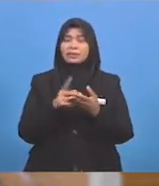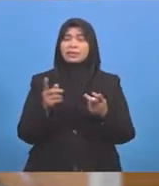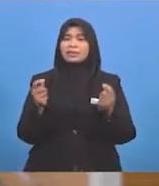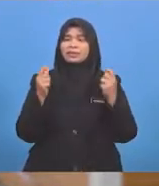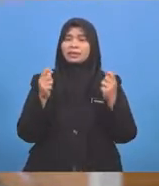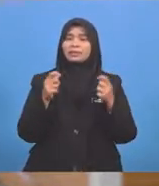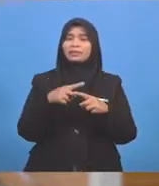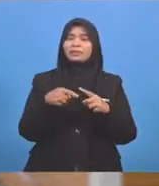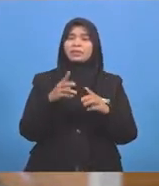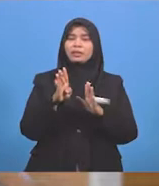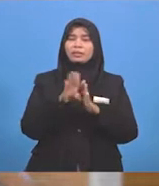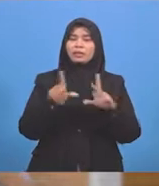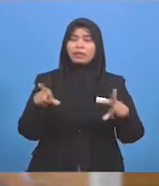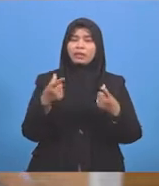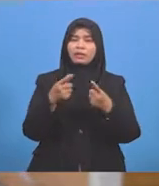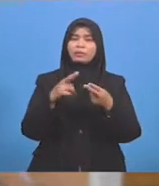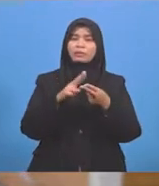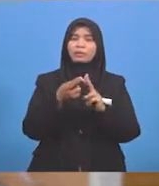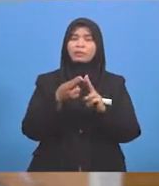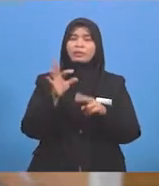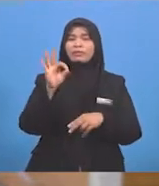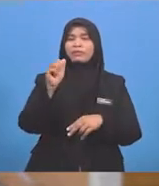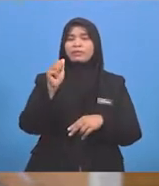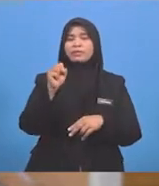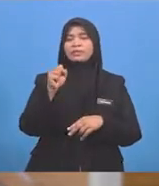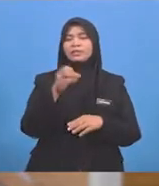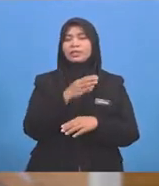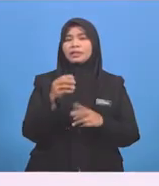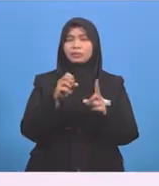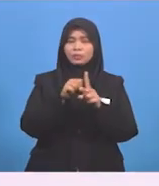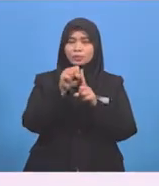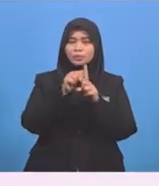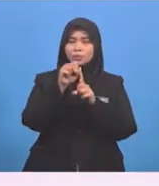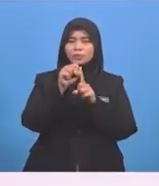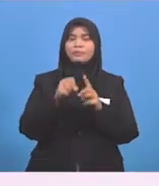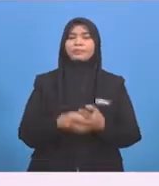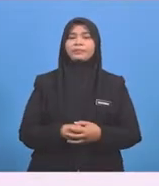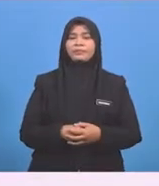tenaga apabila berlaku perubahan fasa dan suhu.